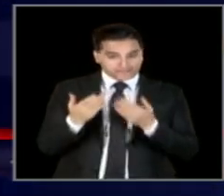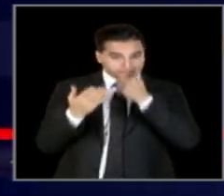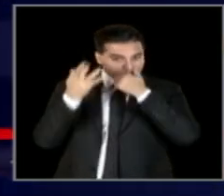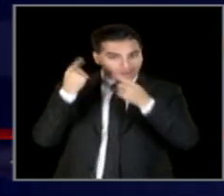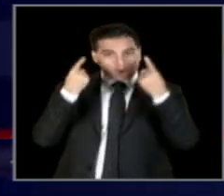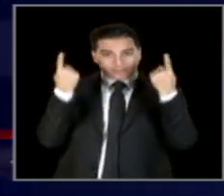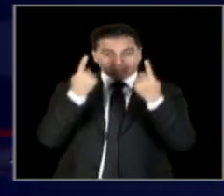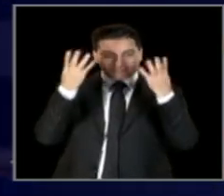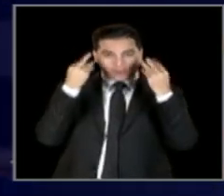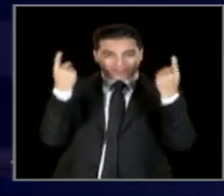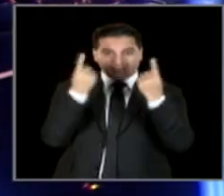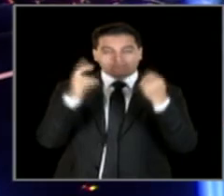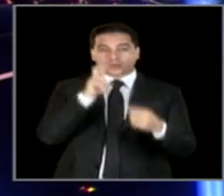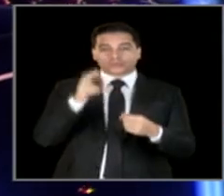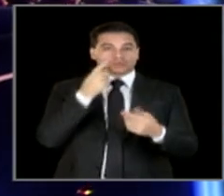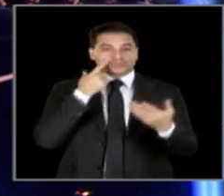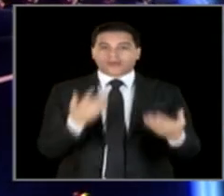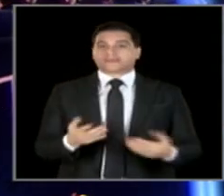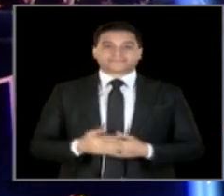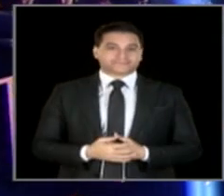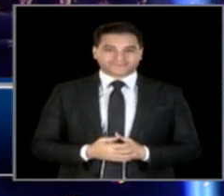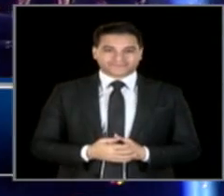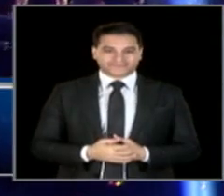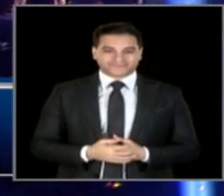معلومات عامة، والسؤال هو